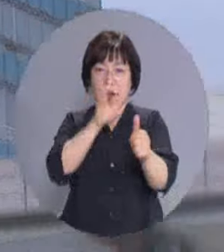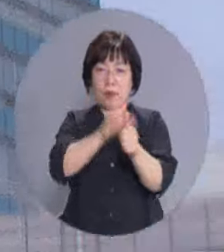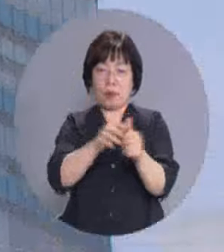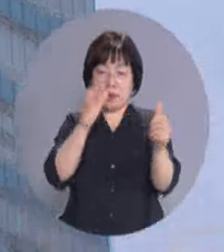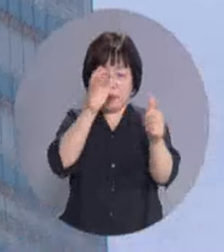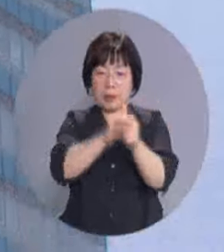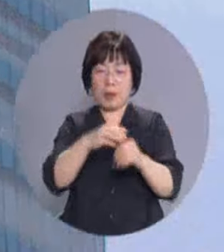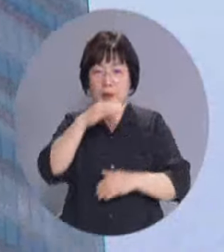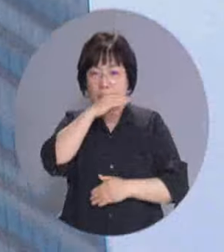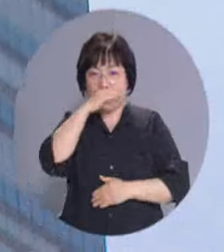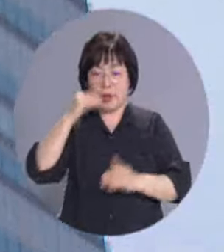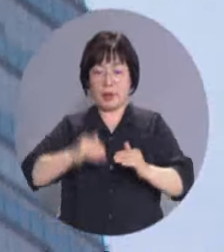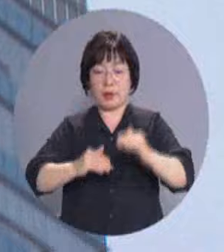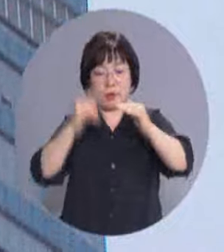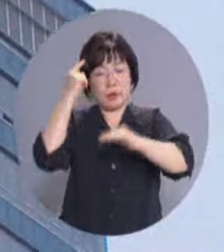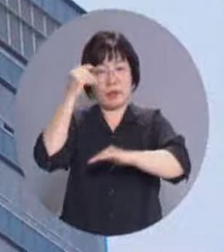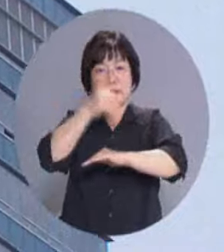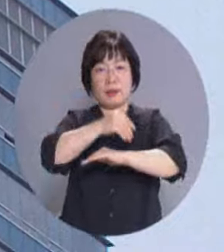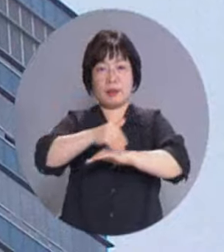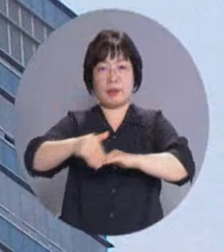공정하게 추진하겠다고